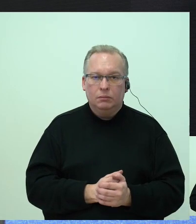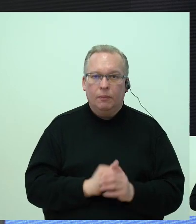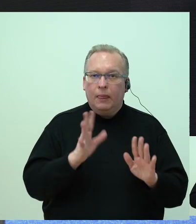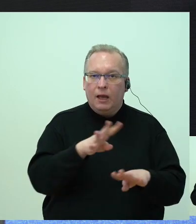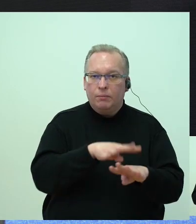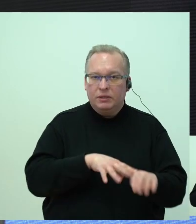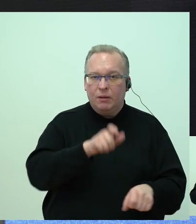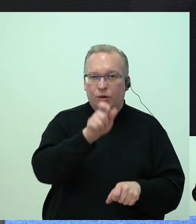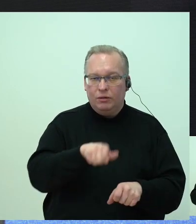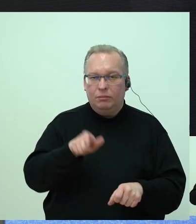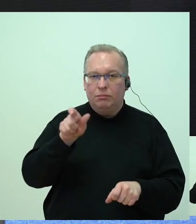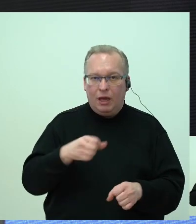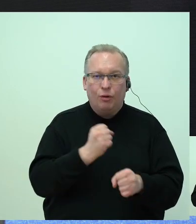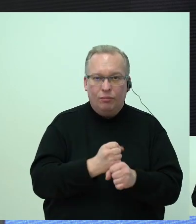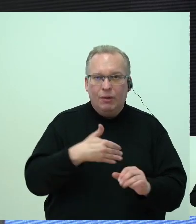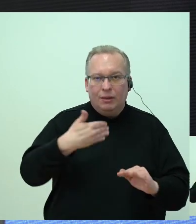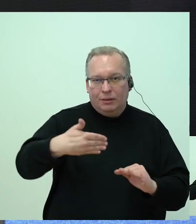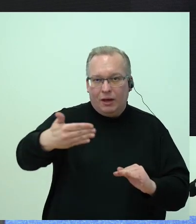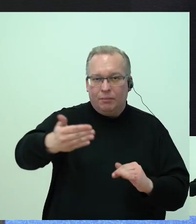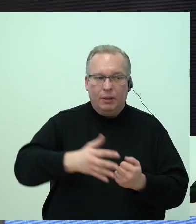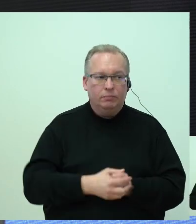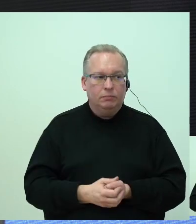kaip Seimo nario likimo.